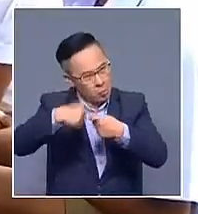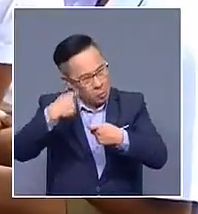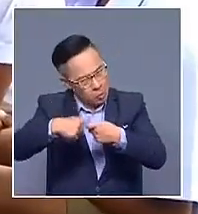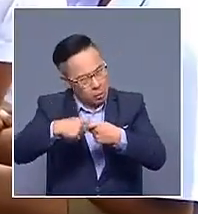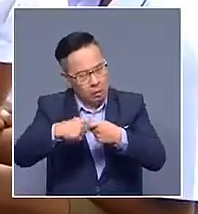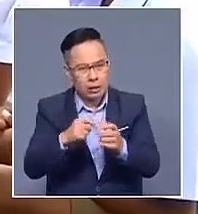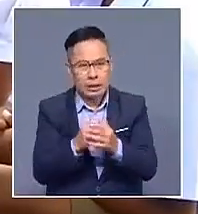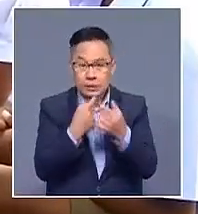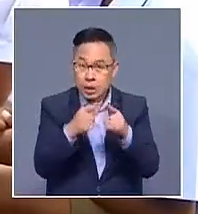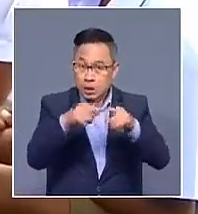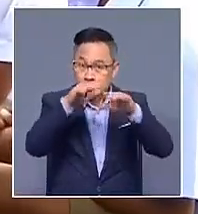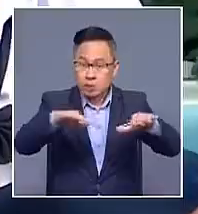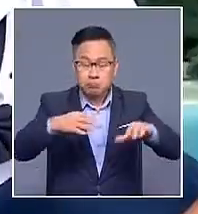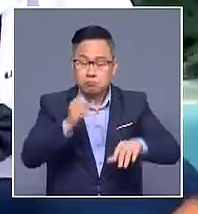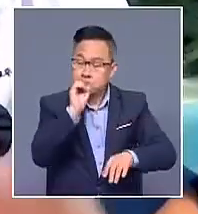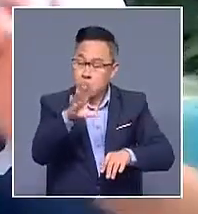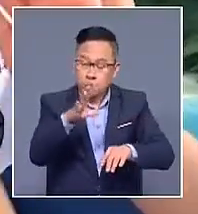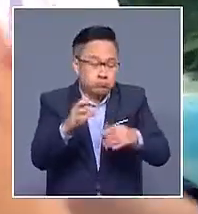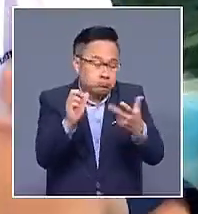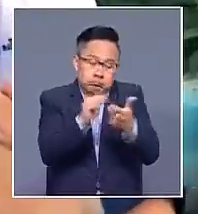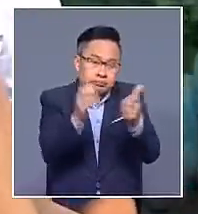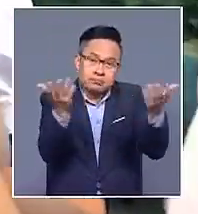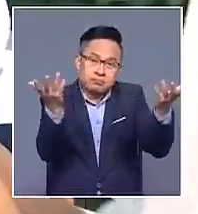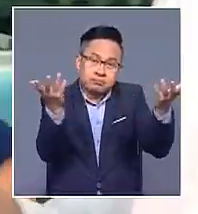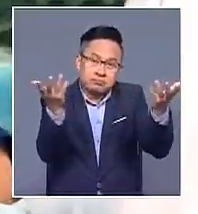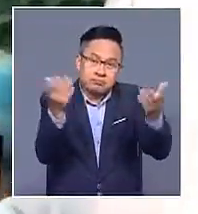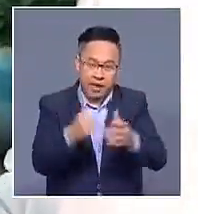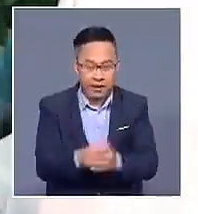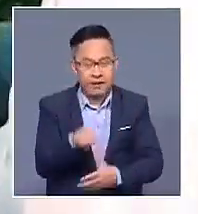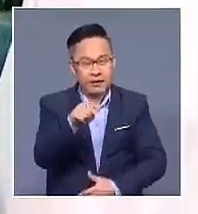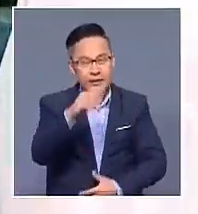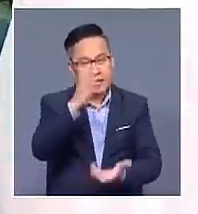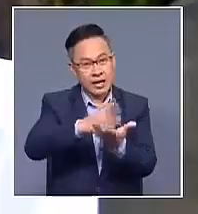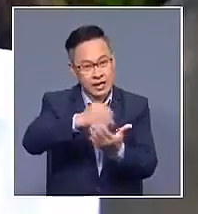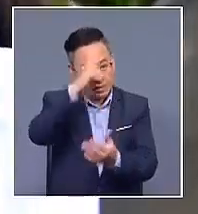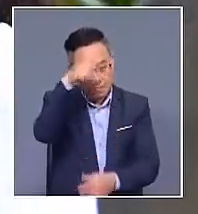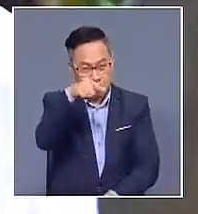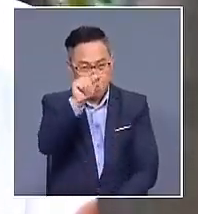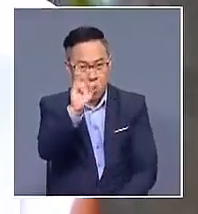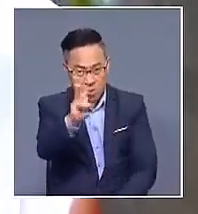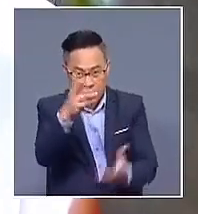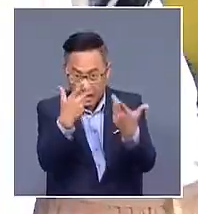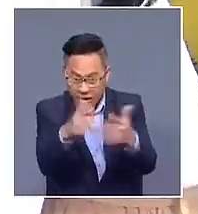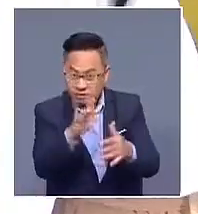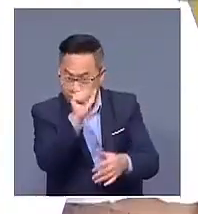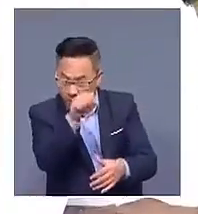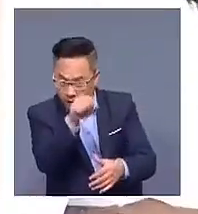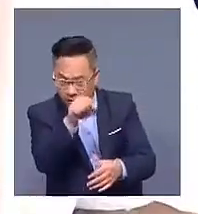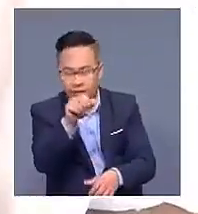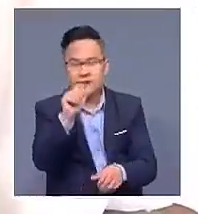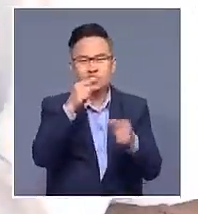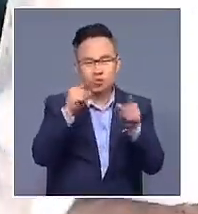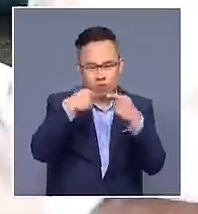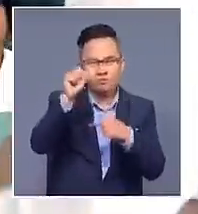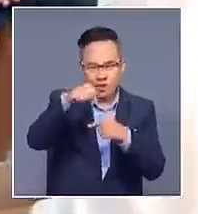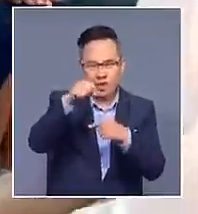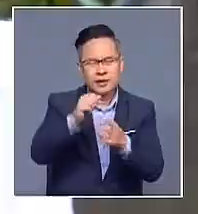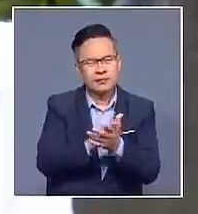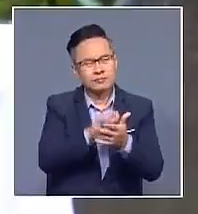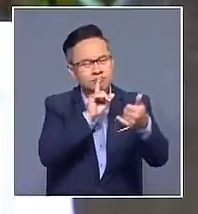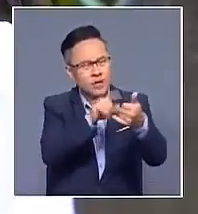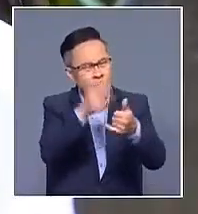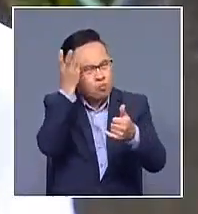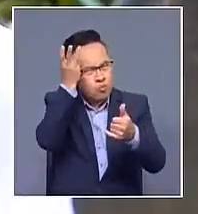ำไมกันนะ และตอนนี้ทุกคนป.6 กันแล้วกำลังจะสอบเข้าม.1ใช่ไหมคะ ใช่ค่ะ กังวลเปล่